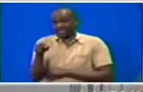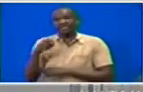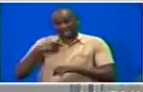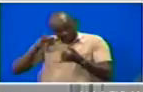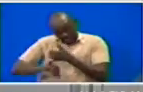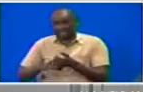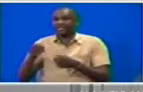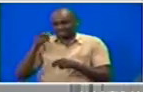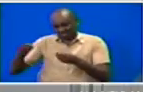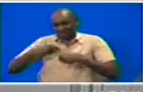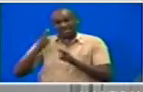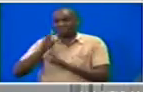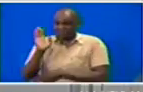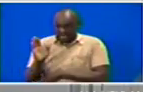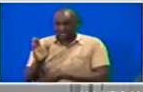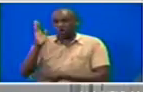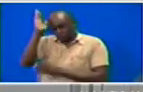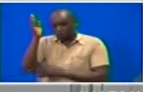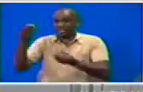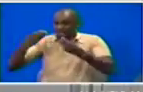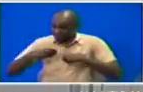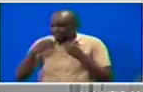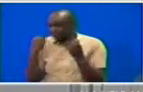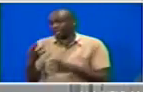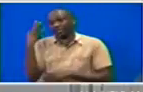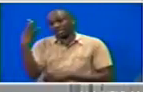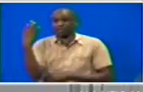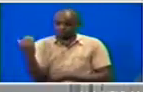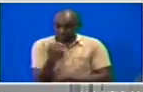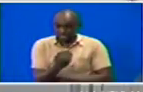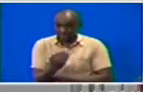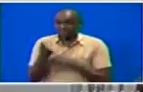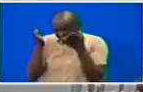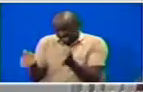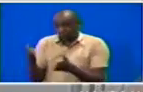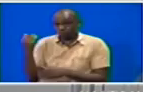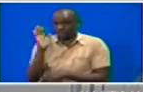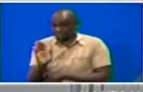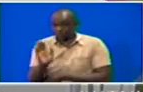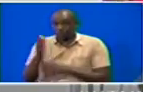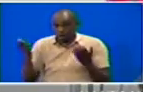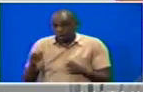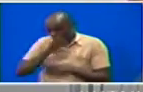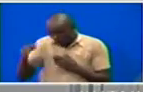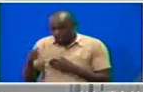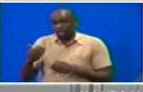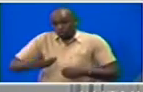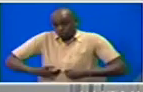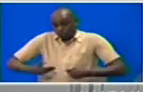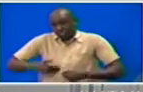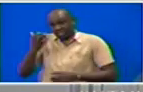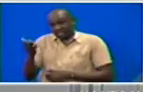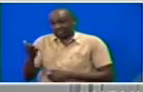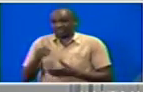mume wangu. Mungu akatujalia watoto watatu ambao kwa saa hii naweza sema wote ni teenagers.